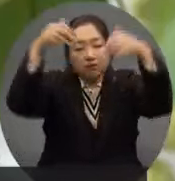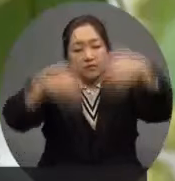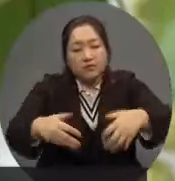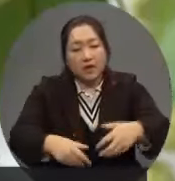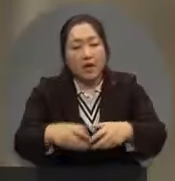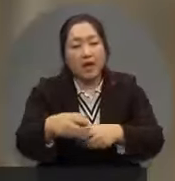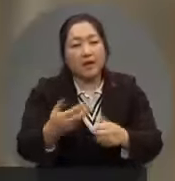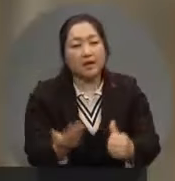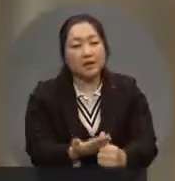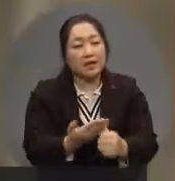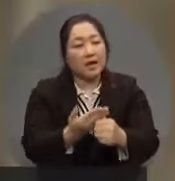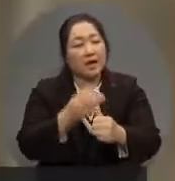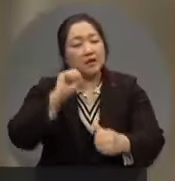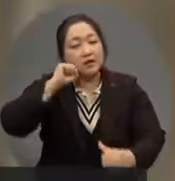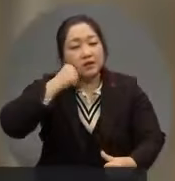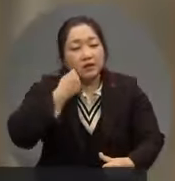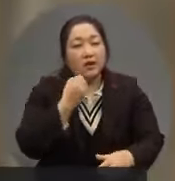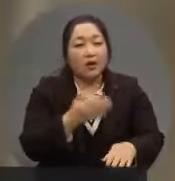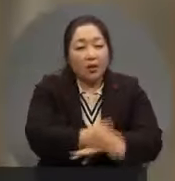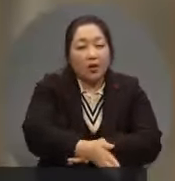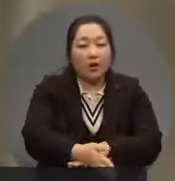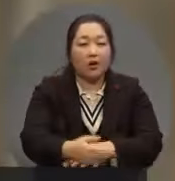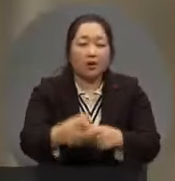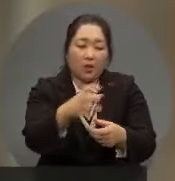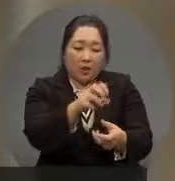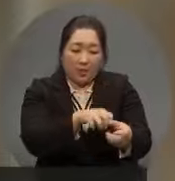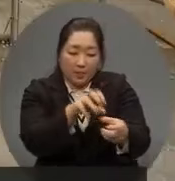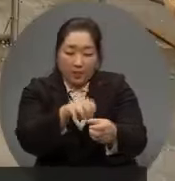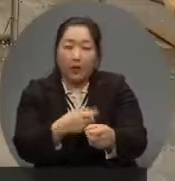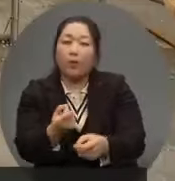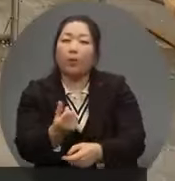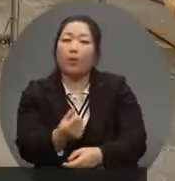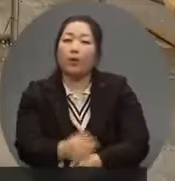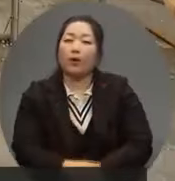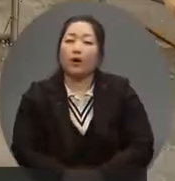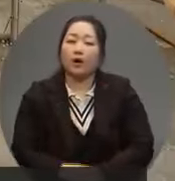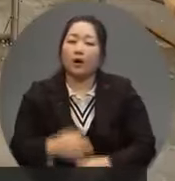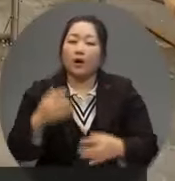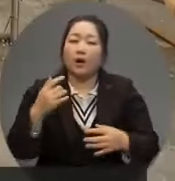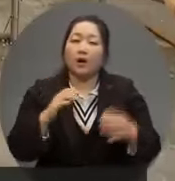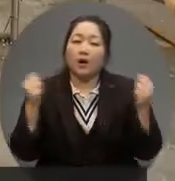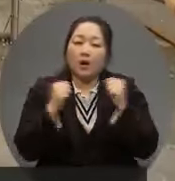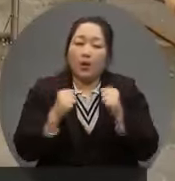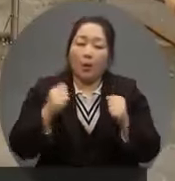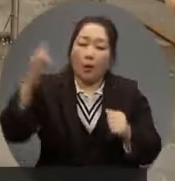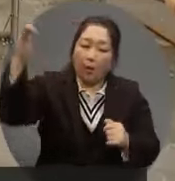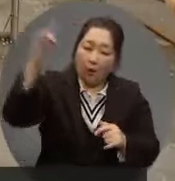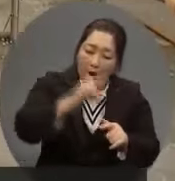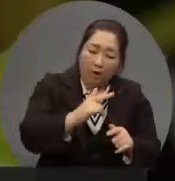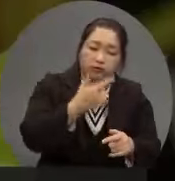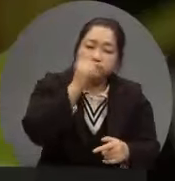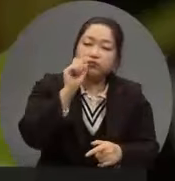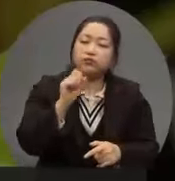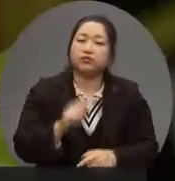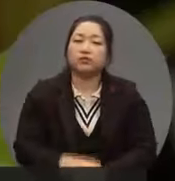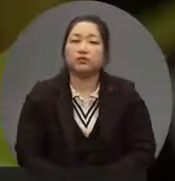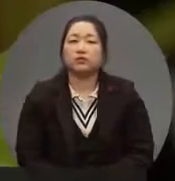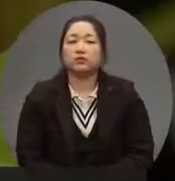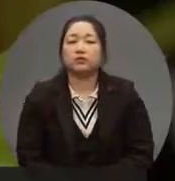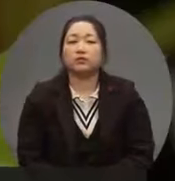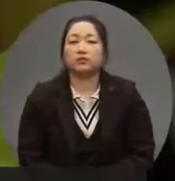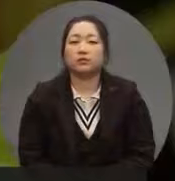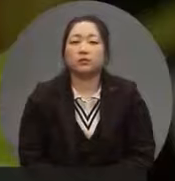시기가 늦어지면서 수확량이 예전보다 줄었고 겨울 일조량도 부족해 광합성도 제대로 이뤄지지 못한